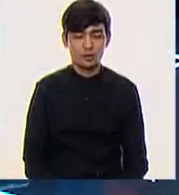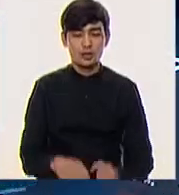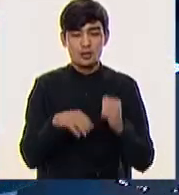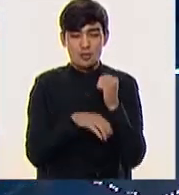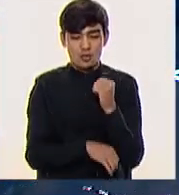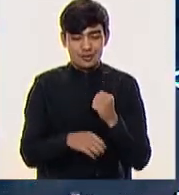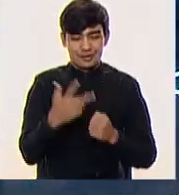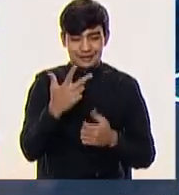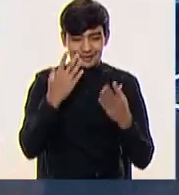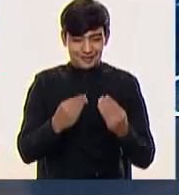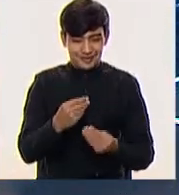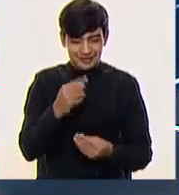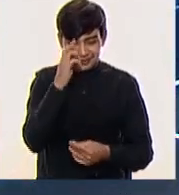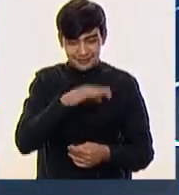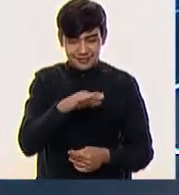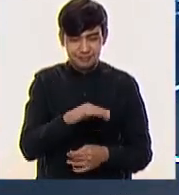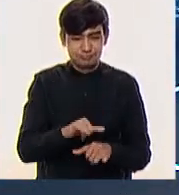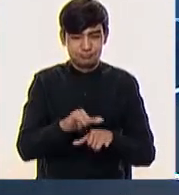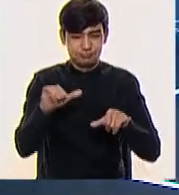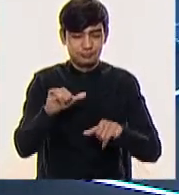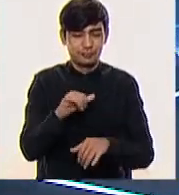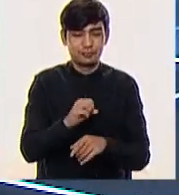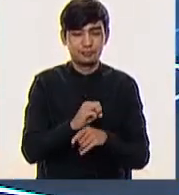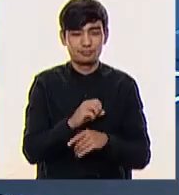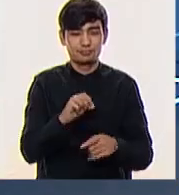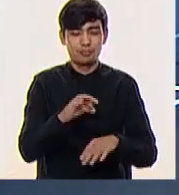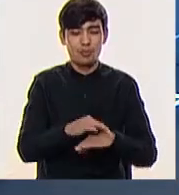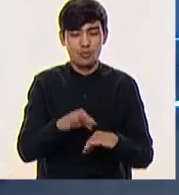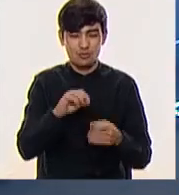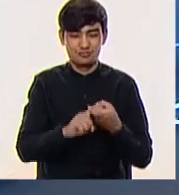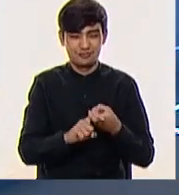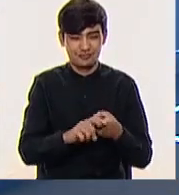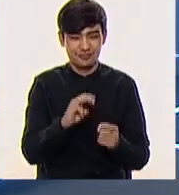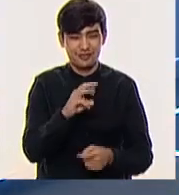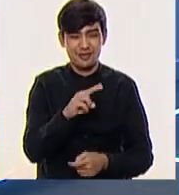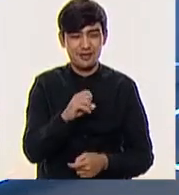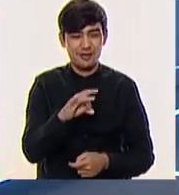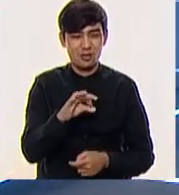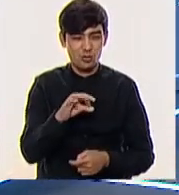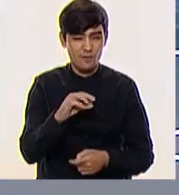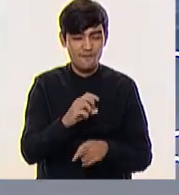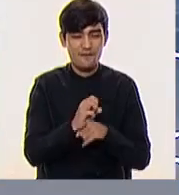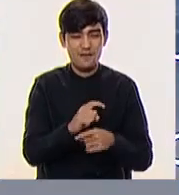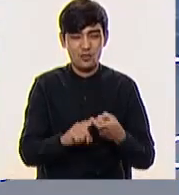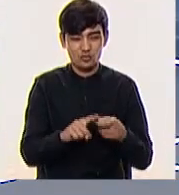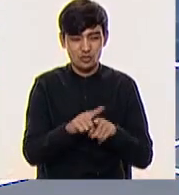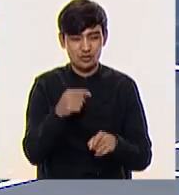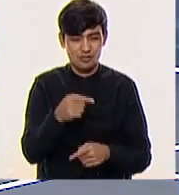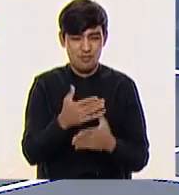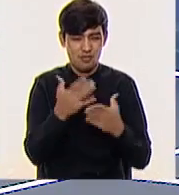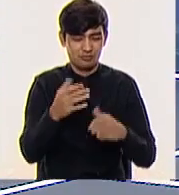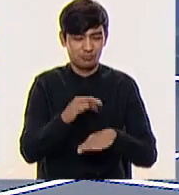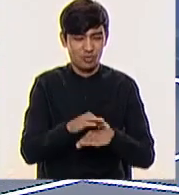Последние три дня в стране непрерывно растет число зараженных коронавирусом. Сейчас в день выявляют свыше 1000